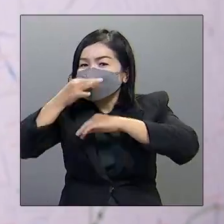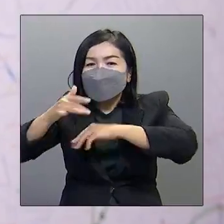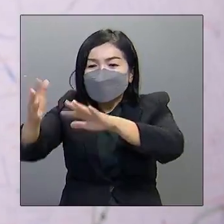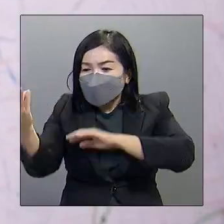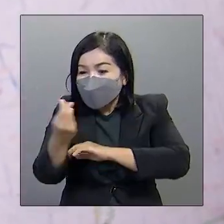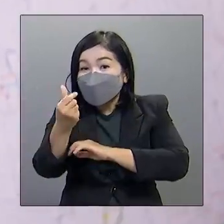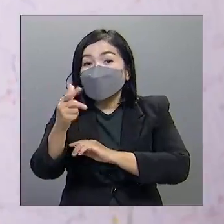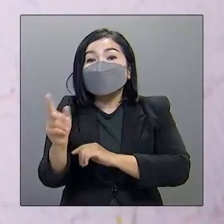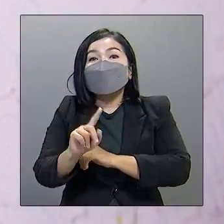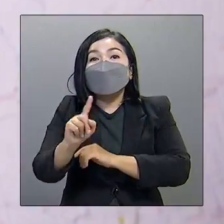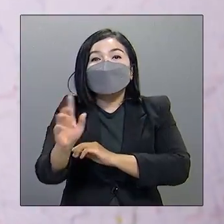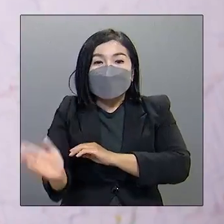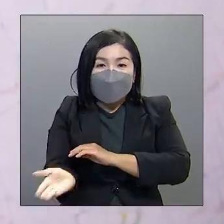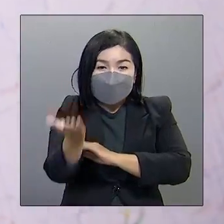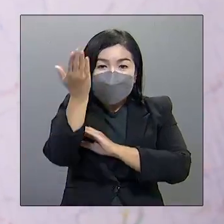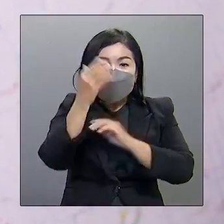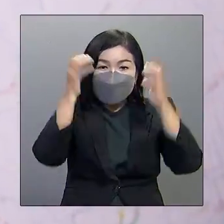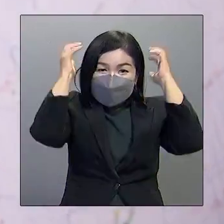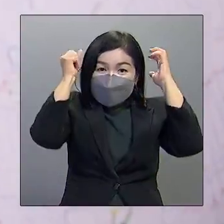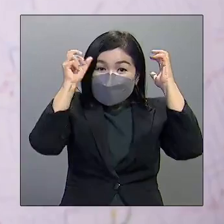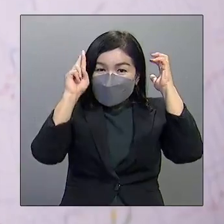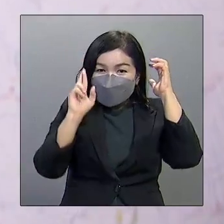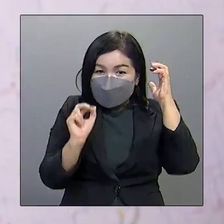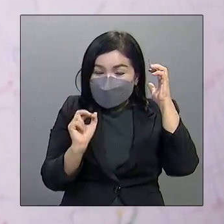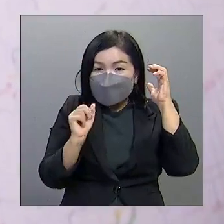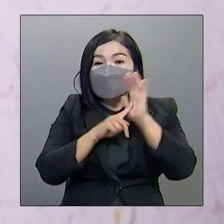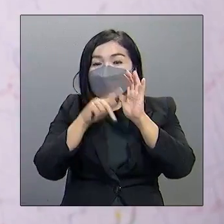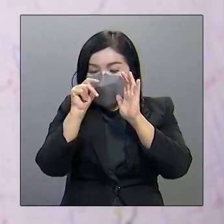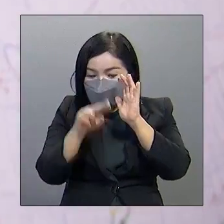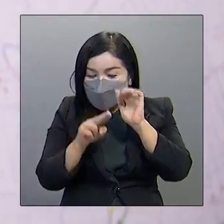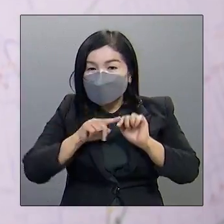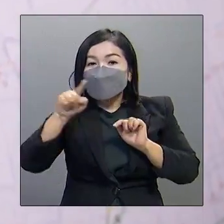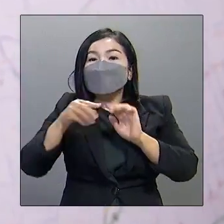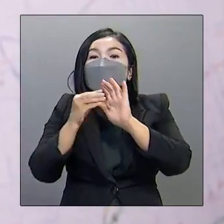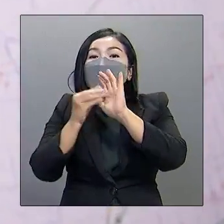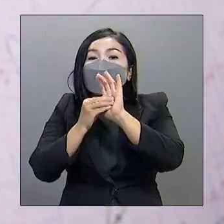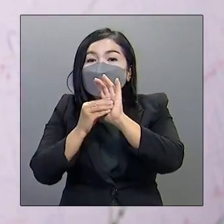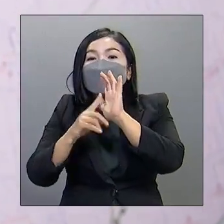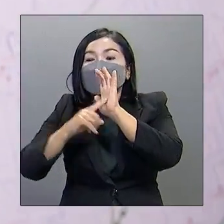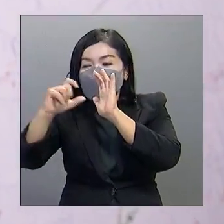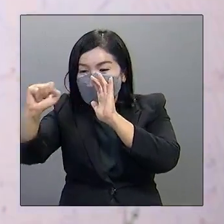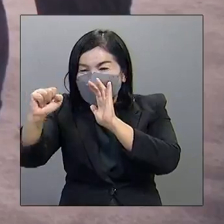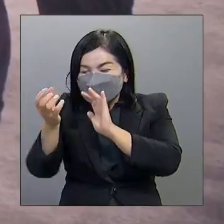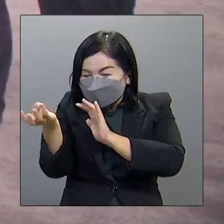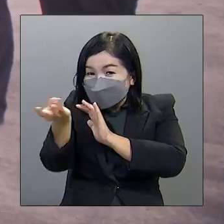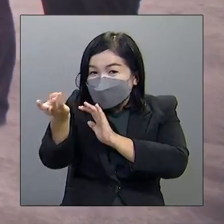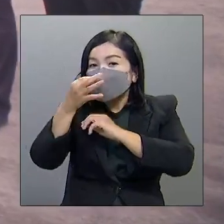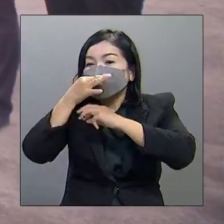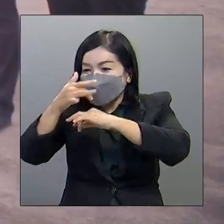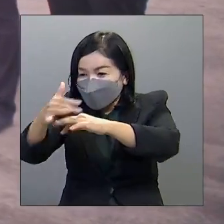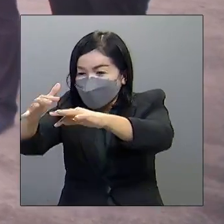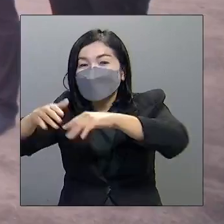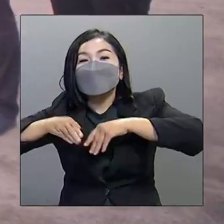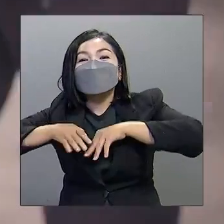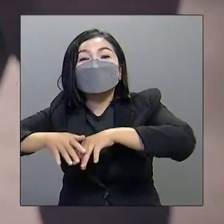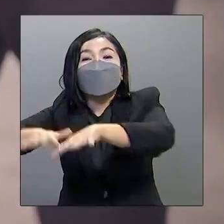จากช่วงเช้าฮะเดินทางมาจากสระบุรีนะครับเข้าปทุมธานีผ่านกรุงเทพตอนนี้อยู่ที่สมุทรปราการนะอีกนิดเดียวจะอ่าวไทยเลยพี่ก้า